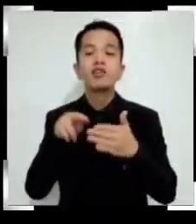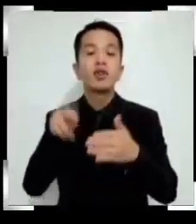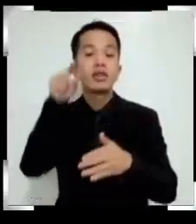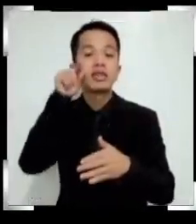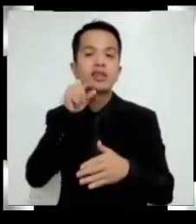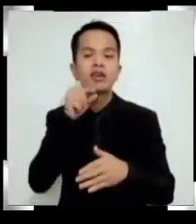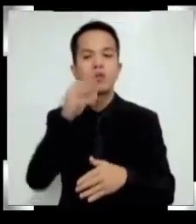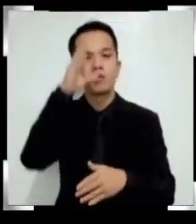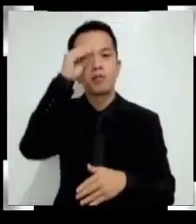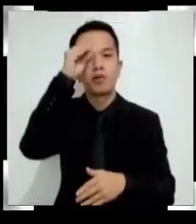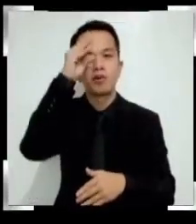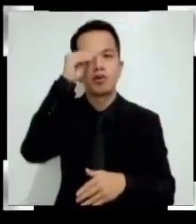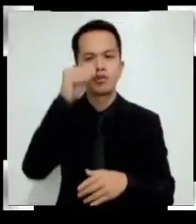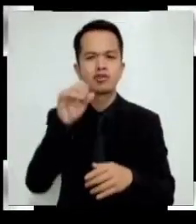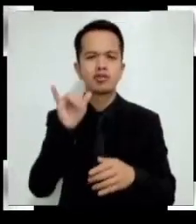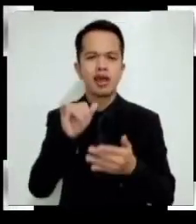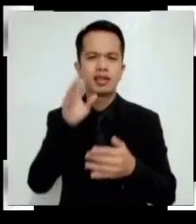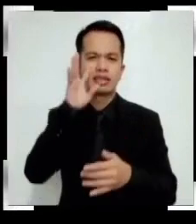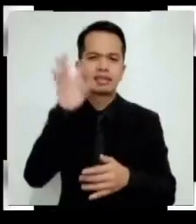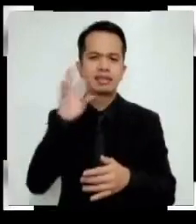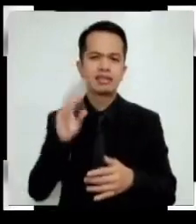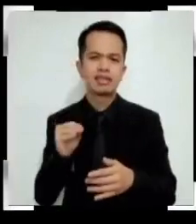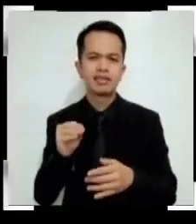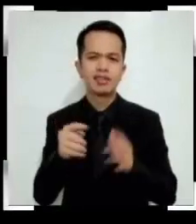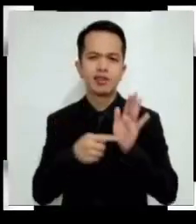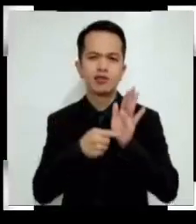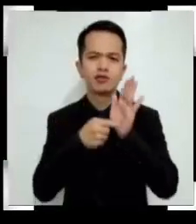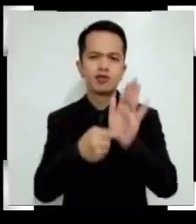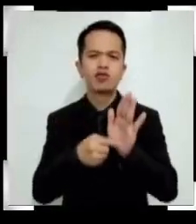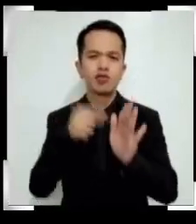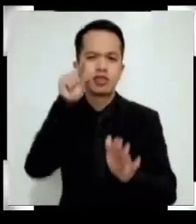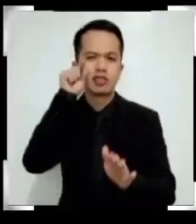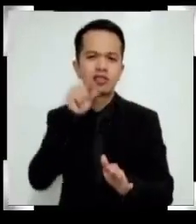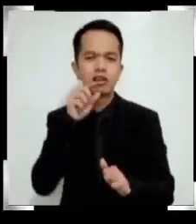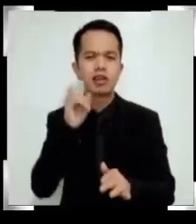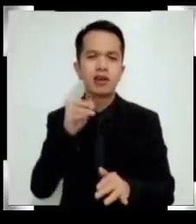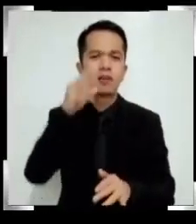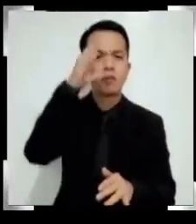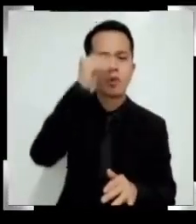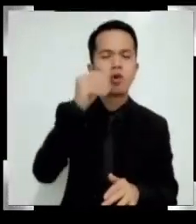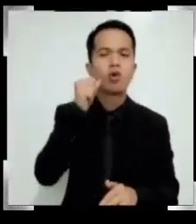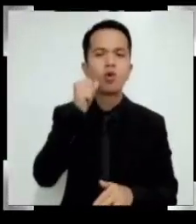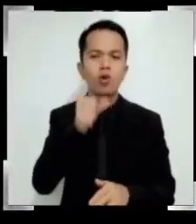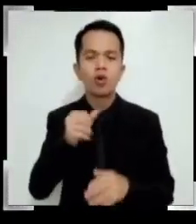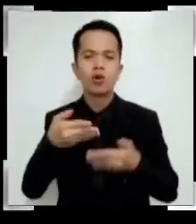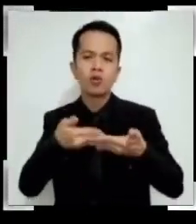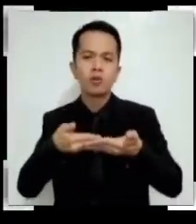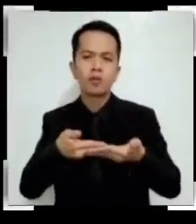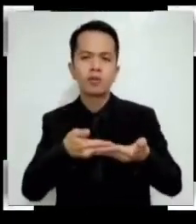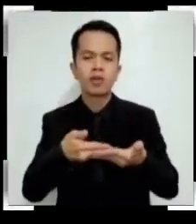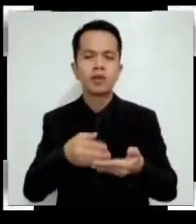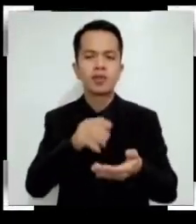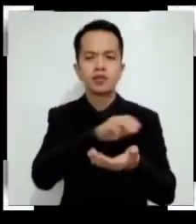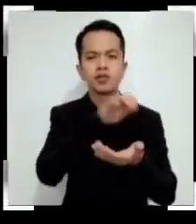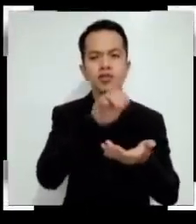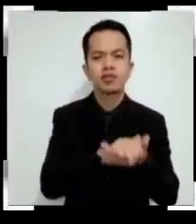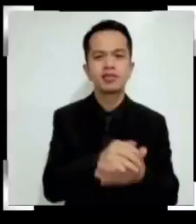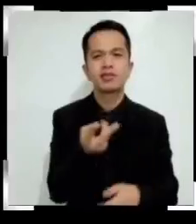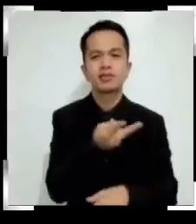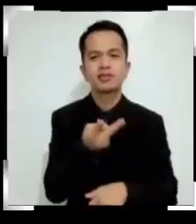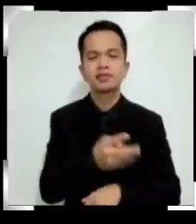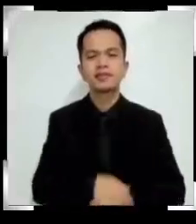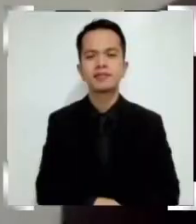ang paraan ng pag-anunsyo sa kanilang pamilya kung boy or girl ba ang magiging baby na mag-asawa sina TJ at Catrice. Pag po